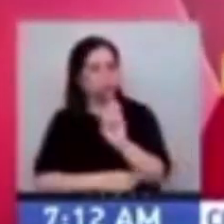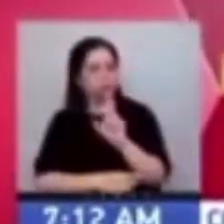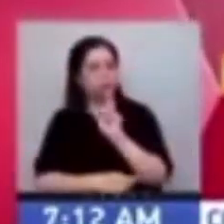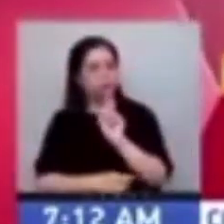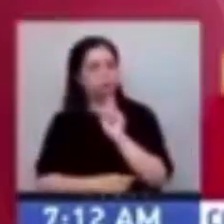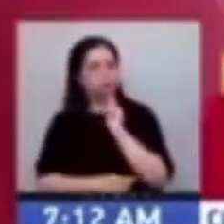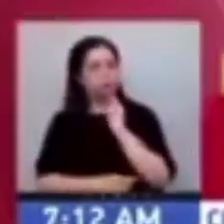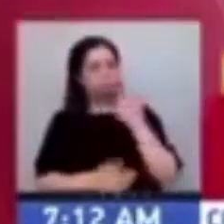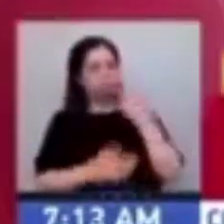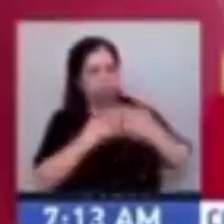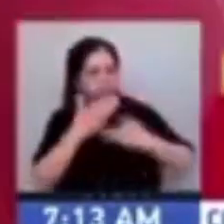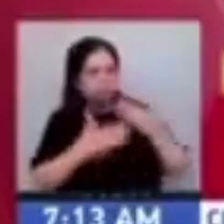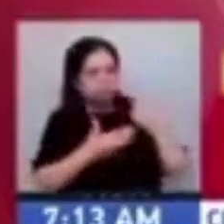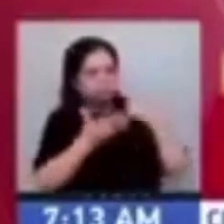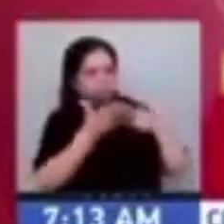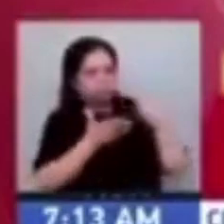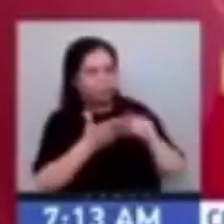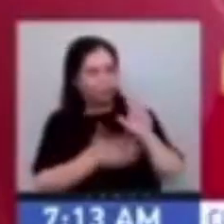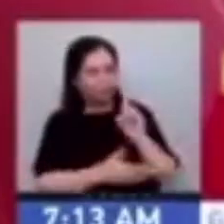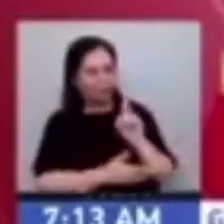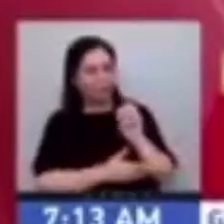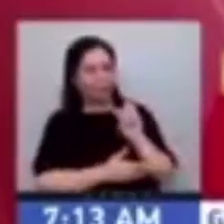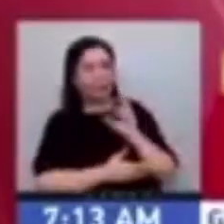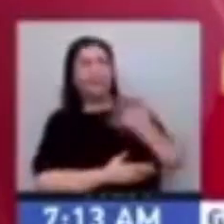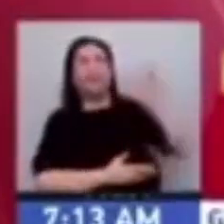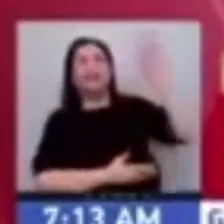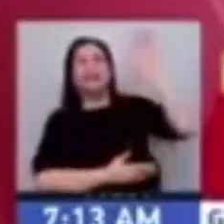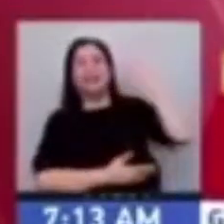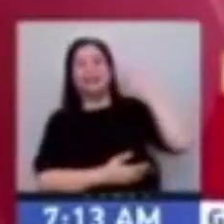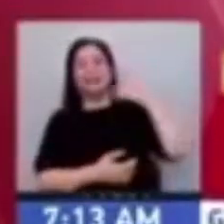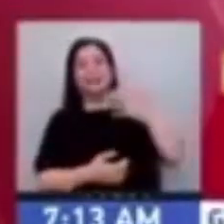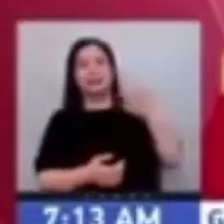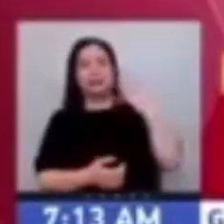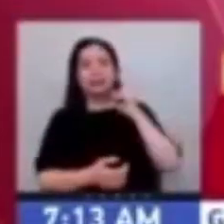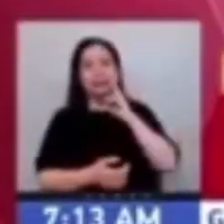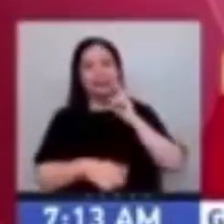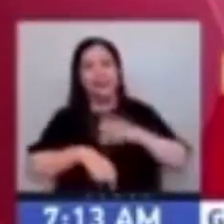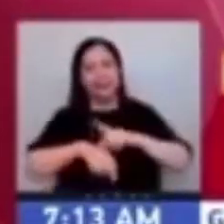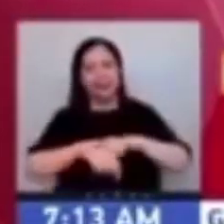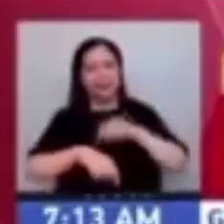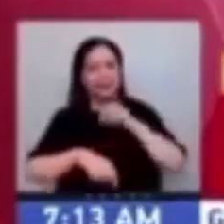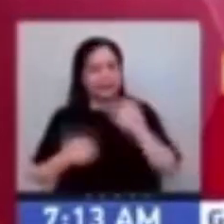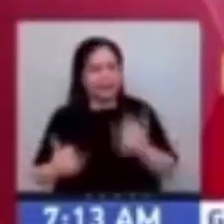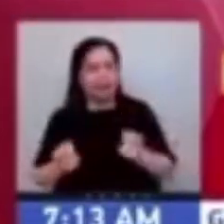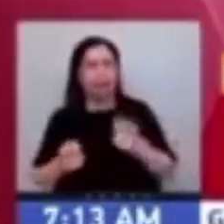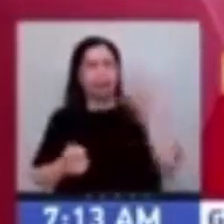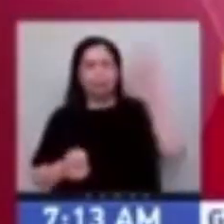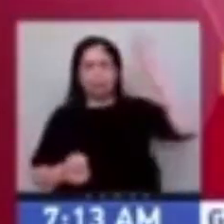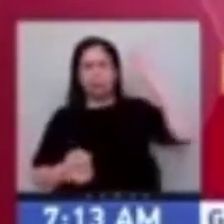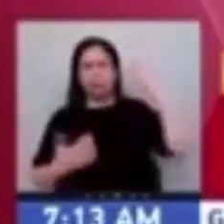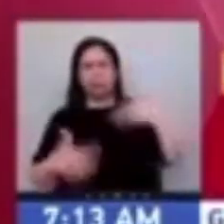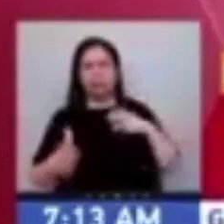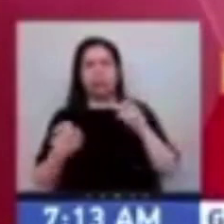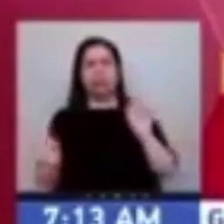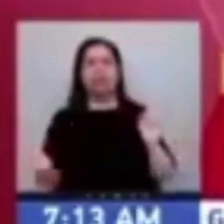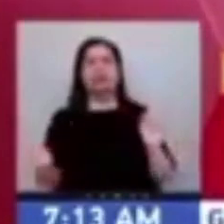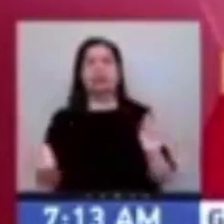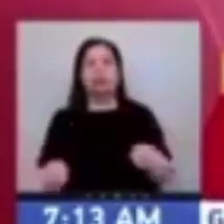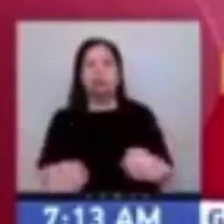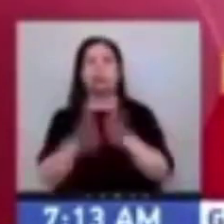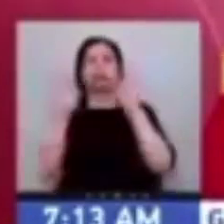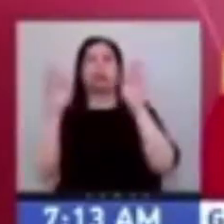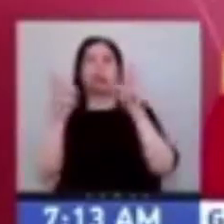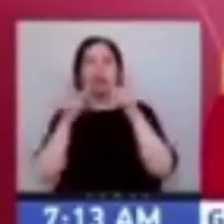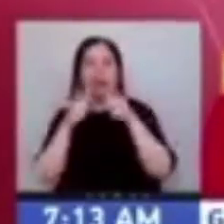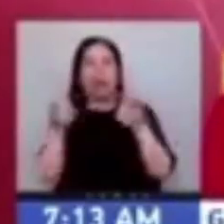pagbabalidate sa kanila, nangyari pa noong nakaraang administrasyon. Ano po? Ito nga lang po, natapat na ngayon po mangyayari.